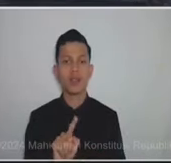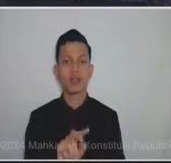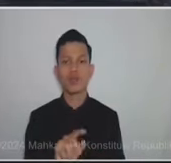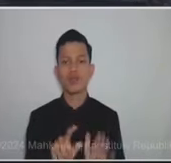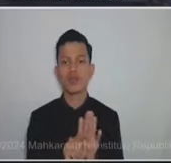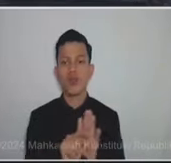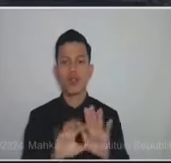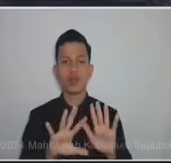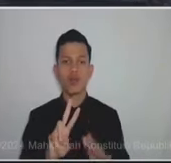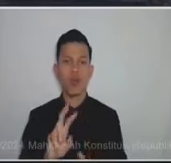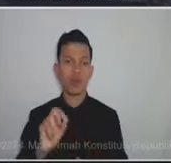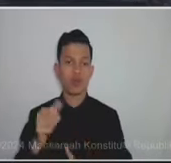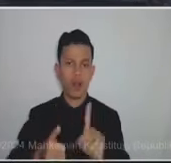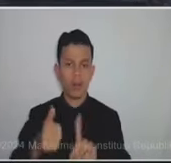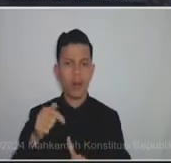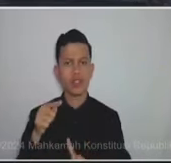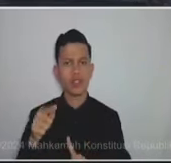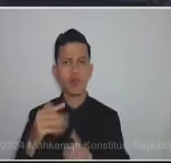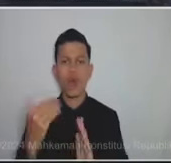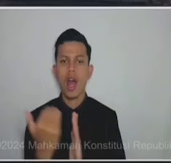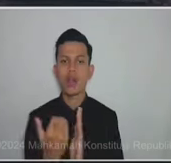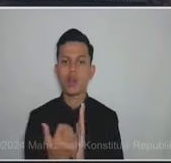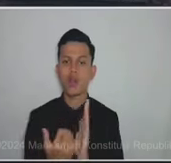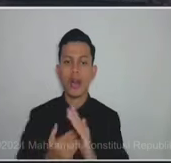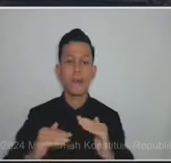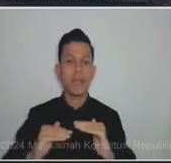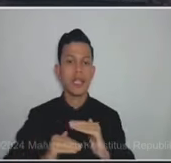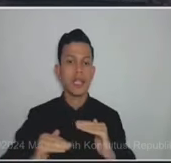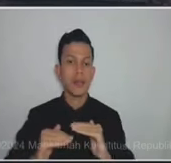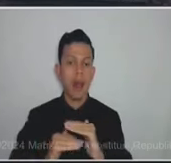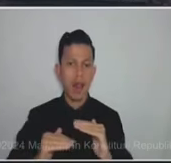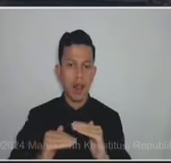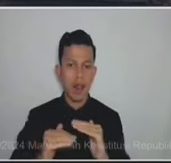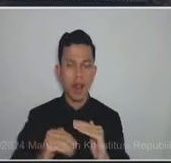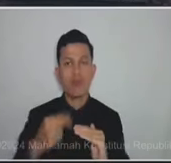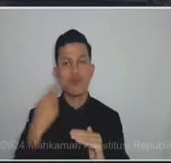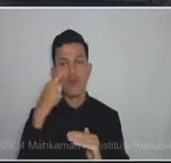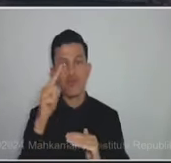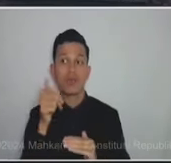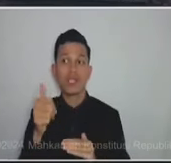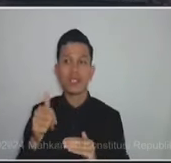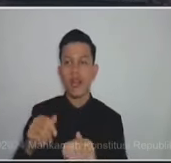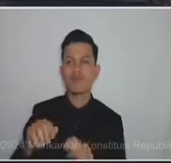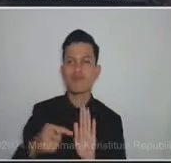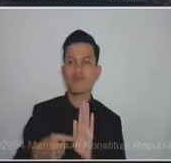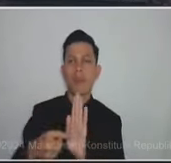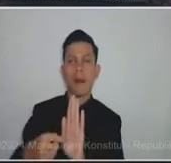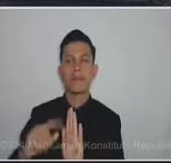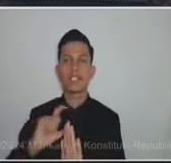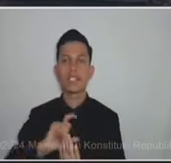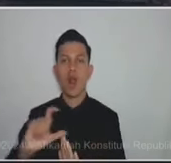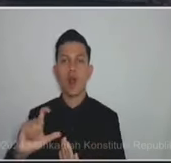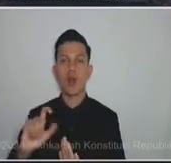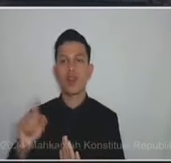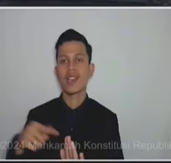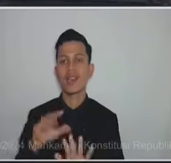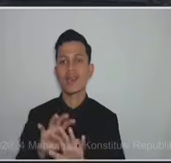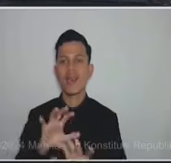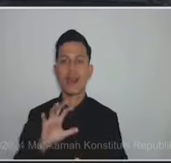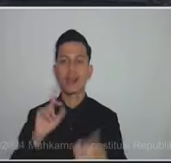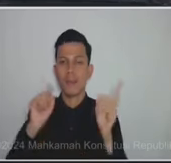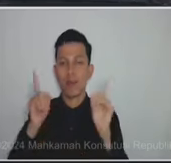dapat dikatakan sebagai desain pengaturan ambang batas atau tresul untuk dapat mengusulkan Pasangan calon kepala daerah oleh partai politik atau gabungan partai politik